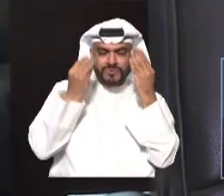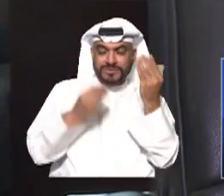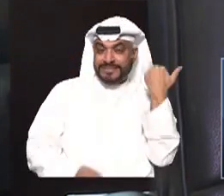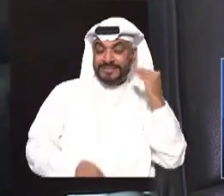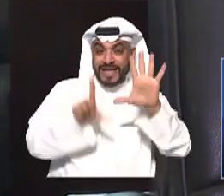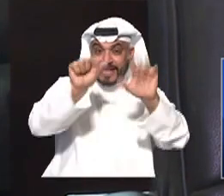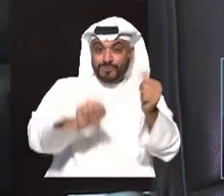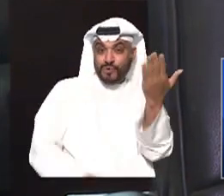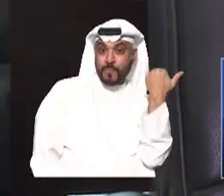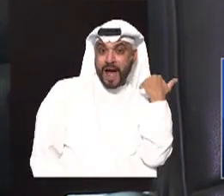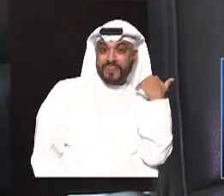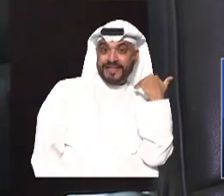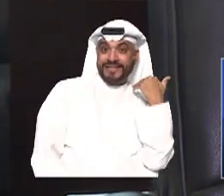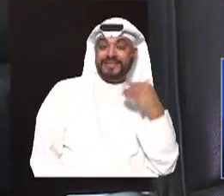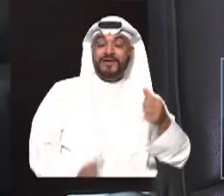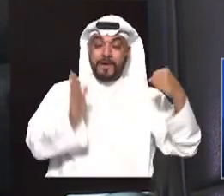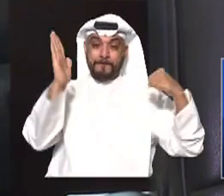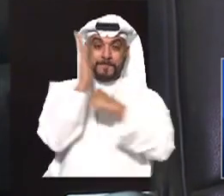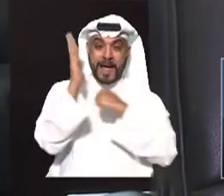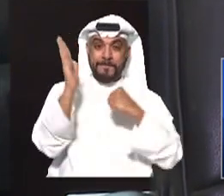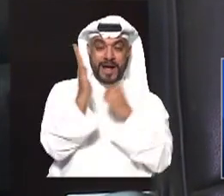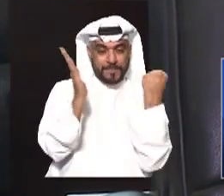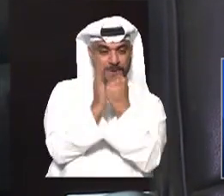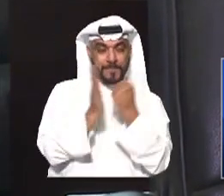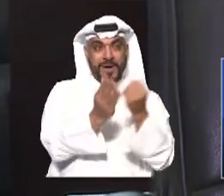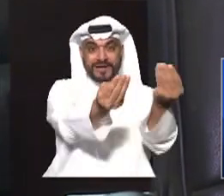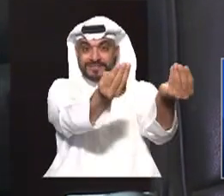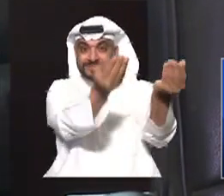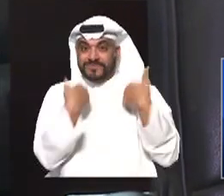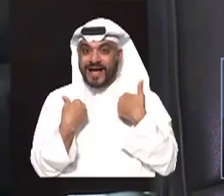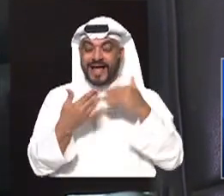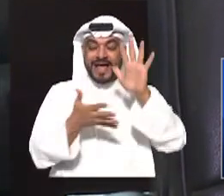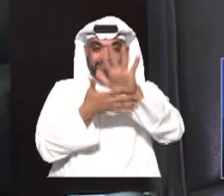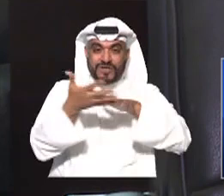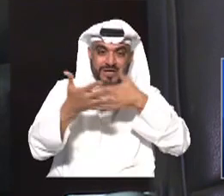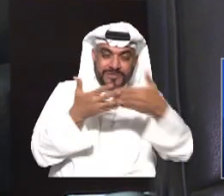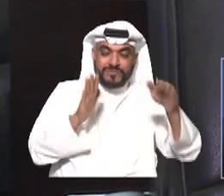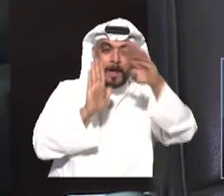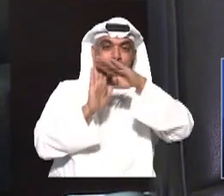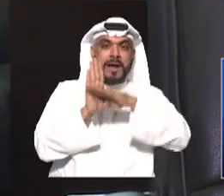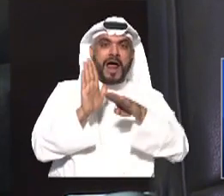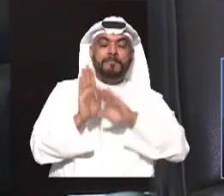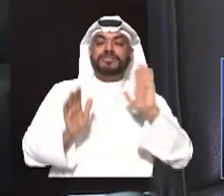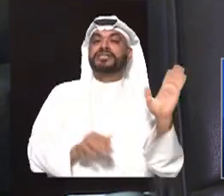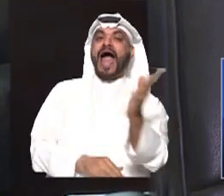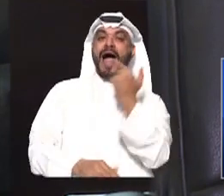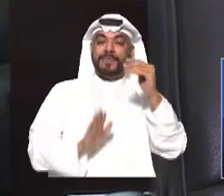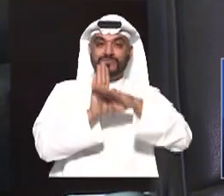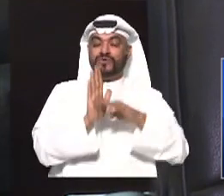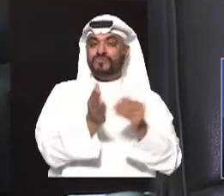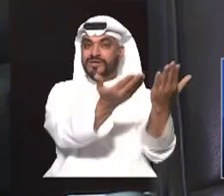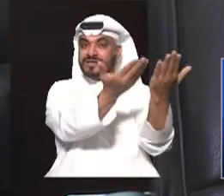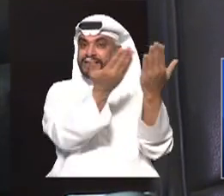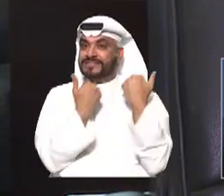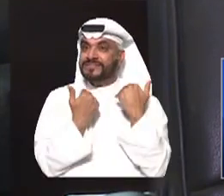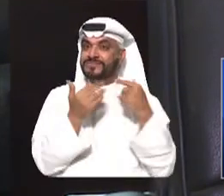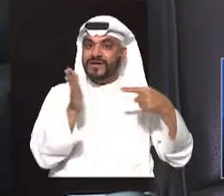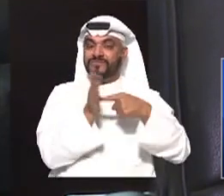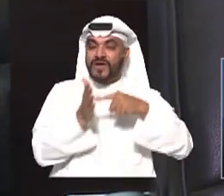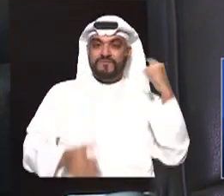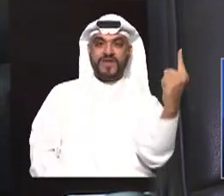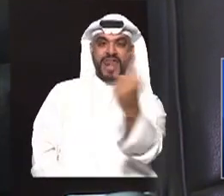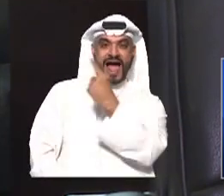الماضي بحصول الكلية على الاعتماد الأكاديمي لكافة برامجها من إحدى أرقى مؤسسات منح الاعتماد الأكاديمي في